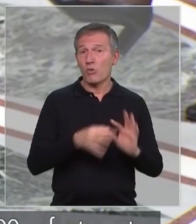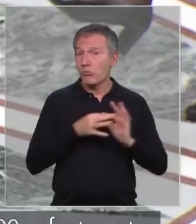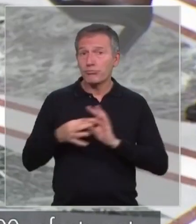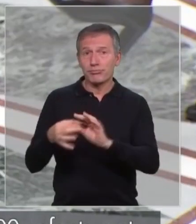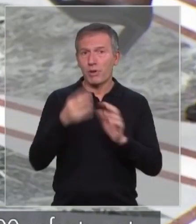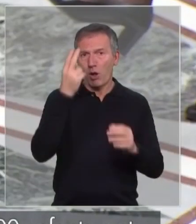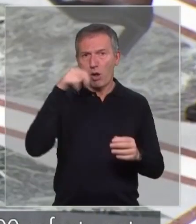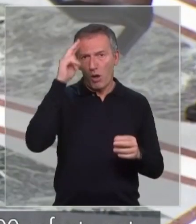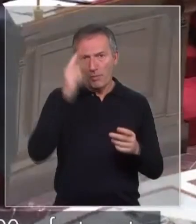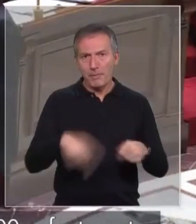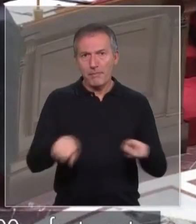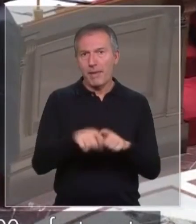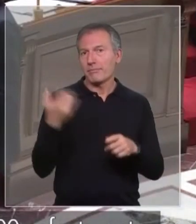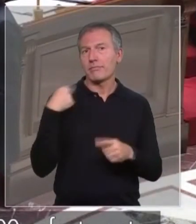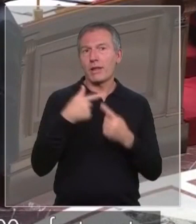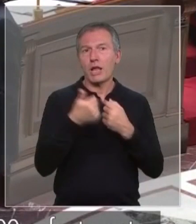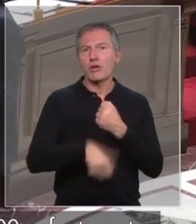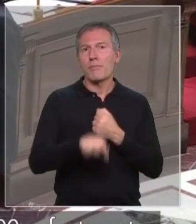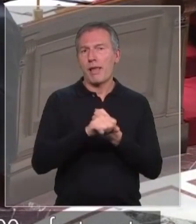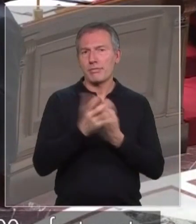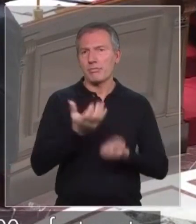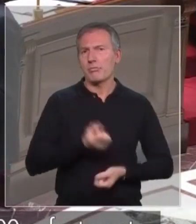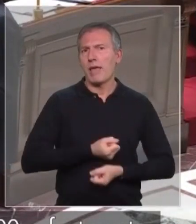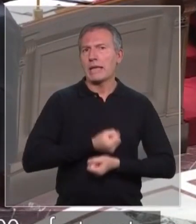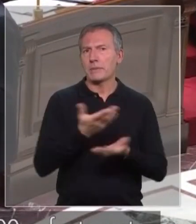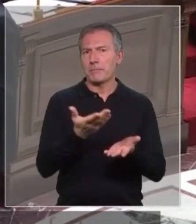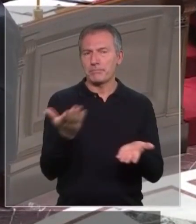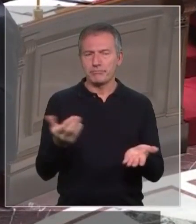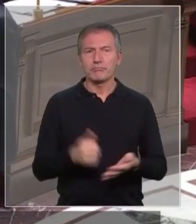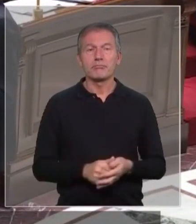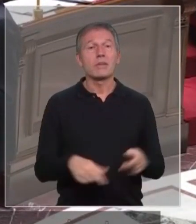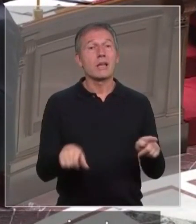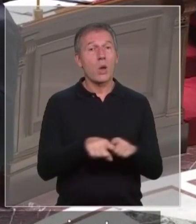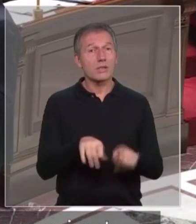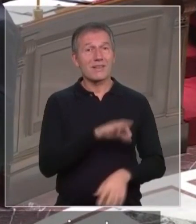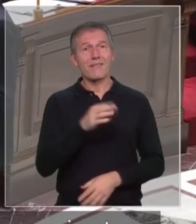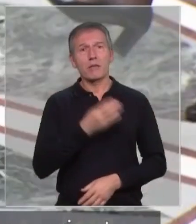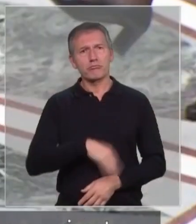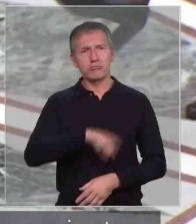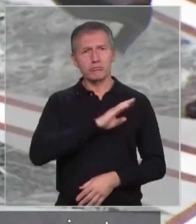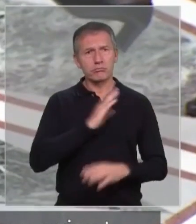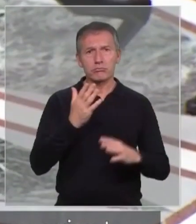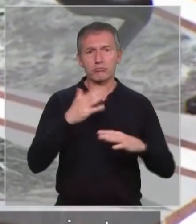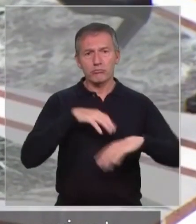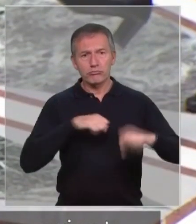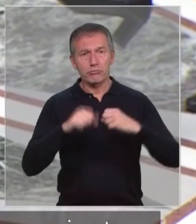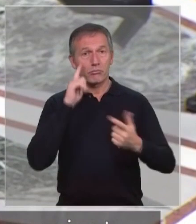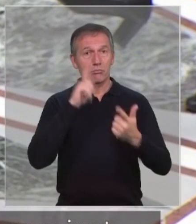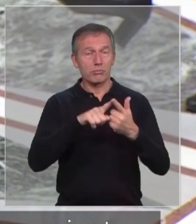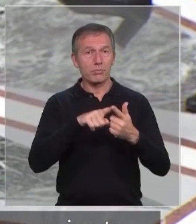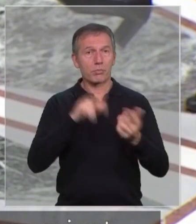Européens exprimée la semaine dernière. C'est en responsabilité également que la France agit dans le domaine